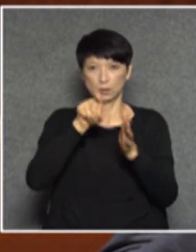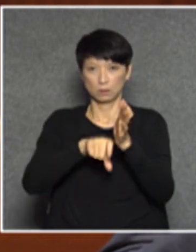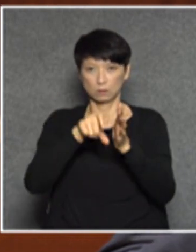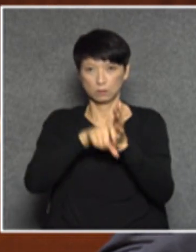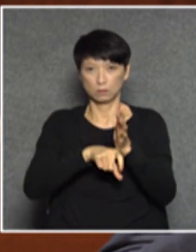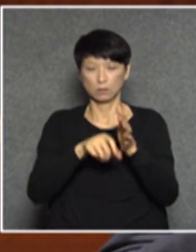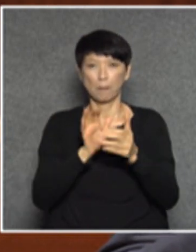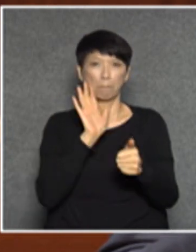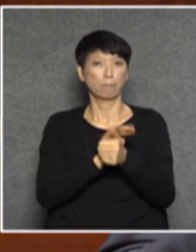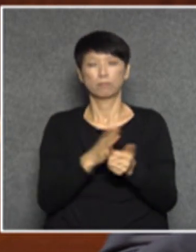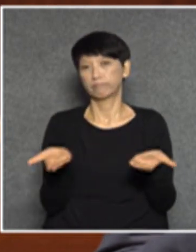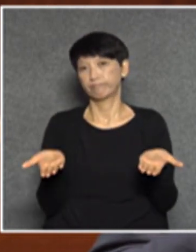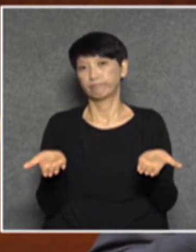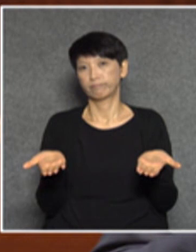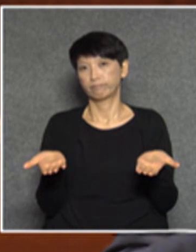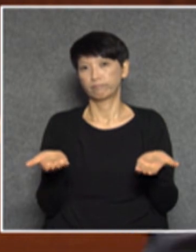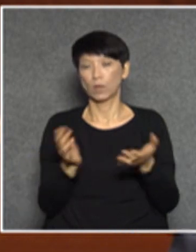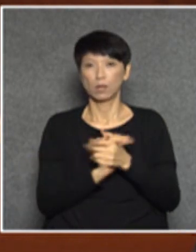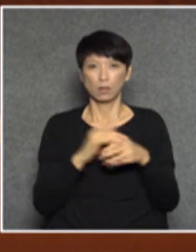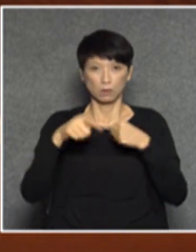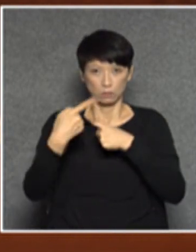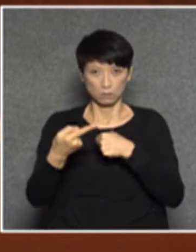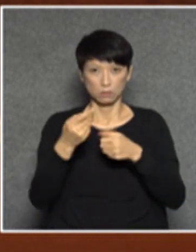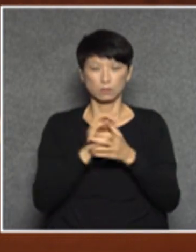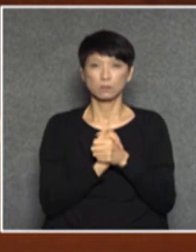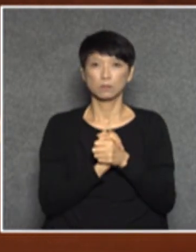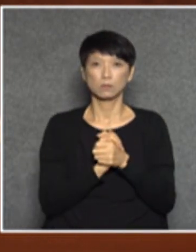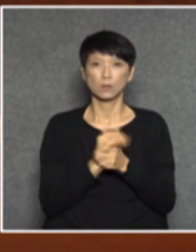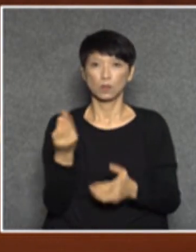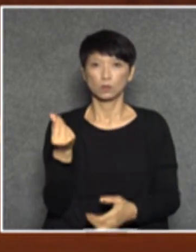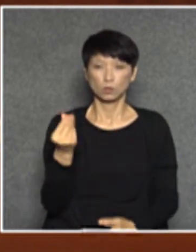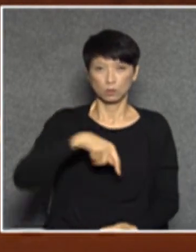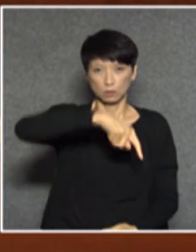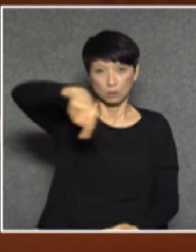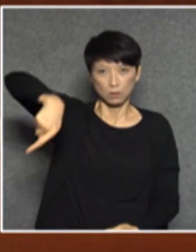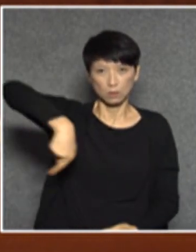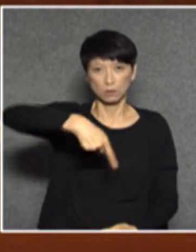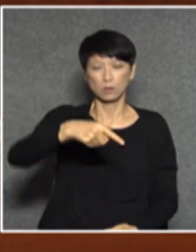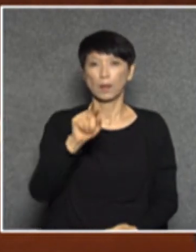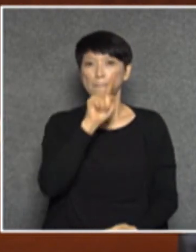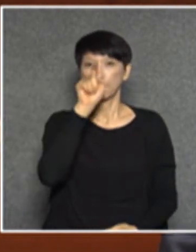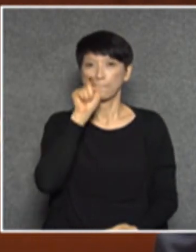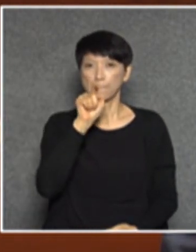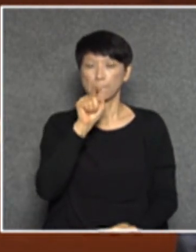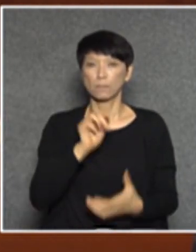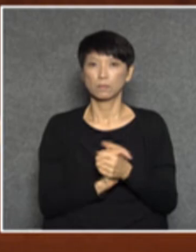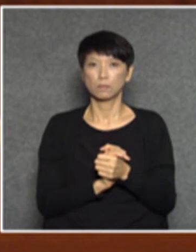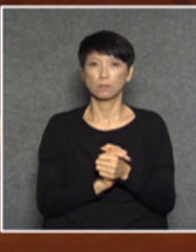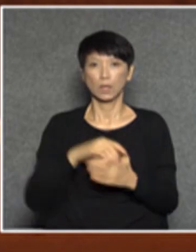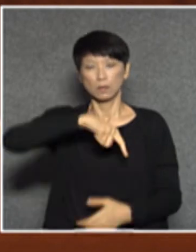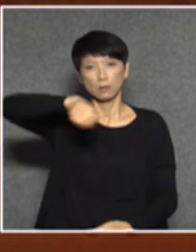絕對沒有幫助的。另外，譬如我們土地的問題，我們土地不足就造